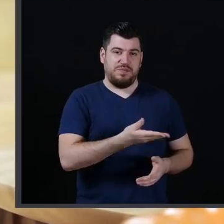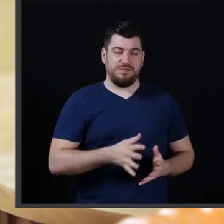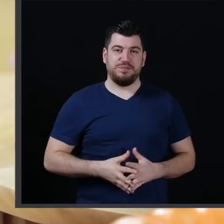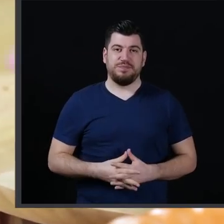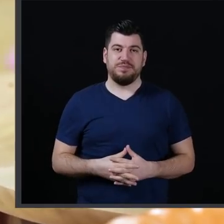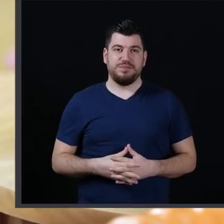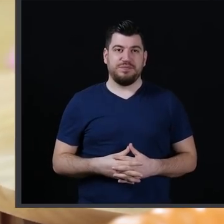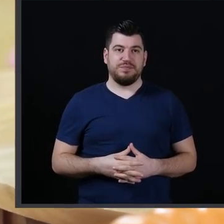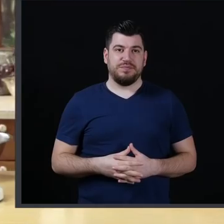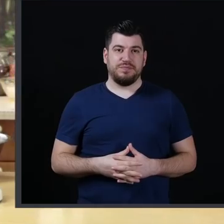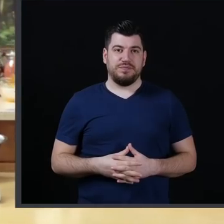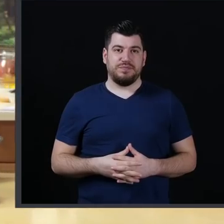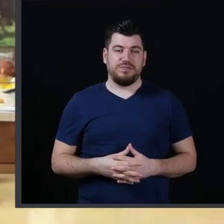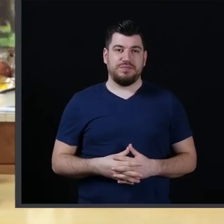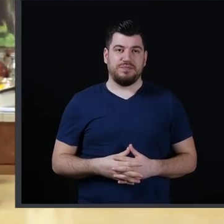О!